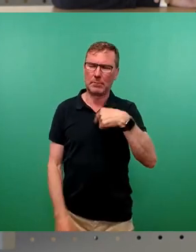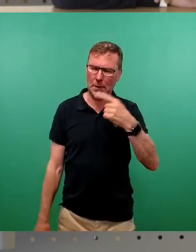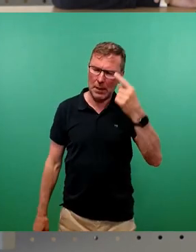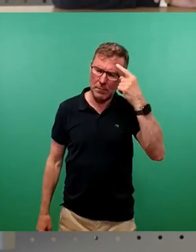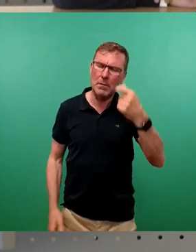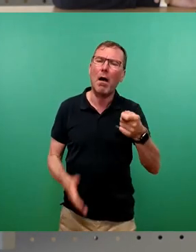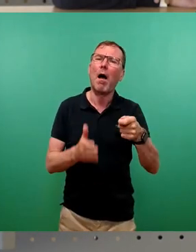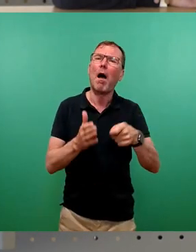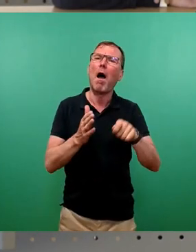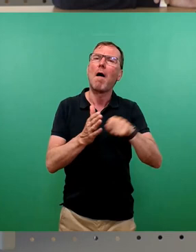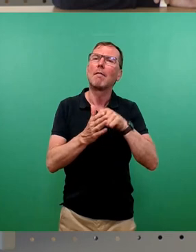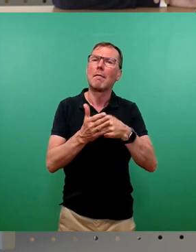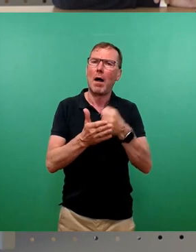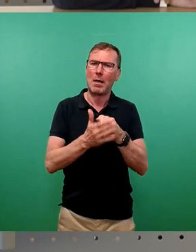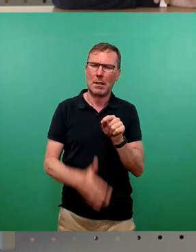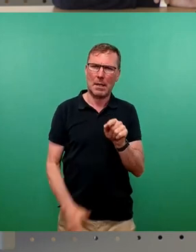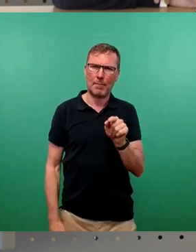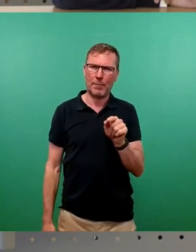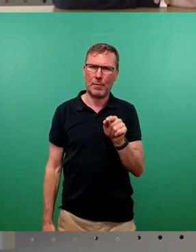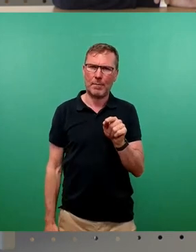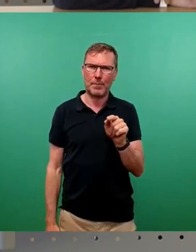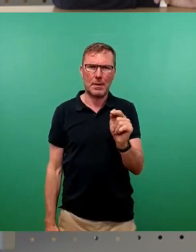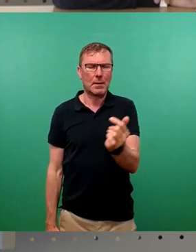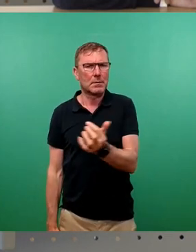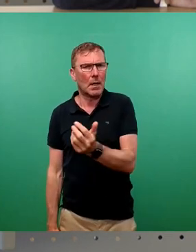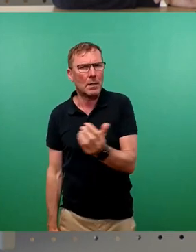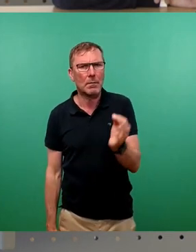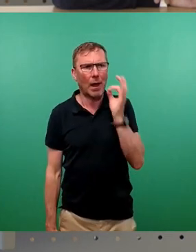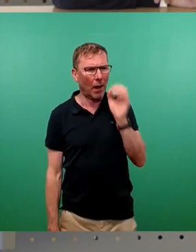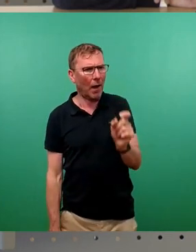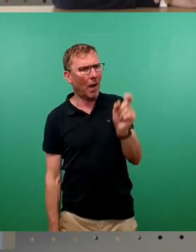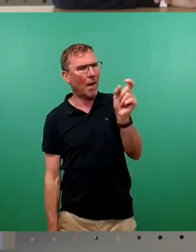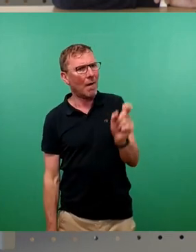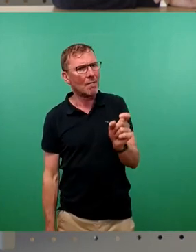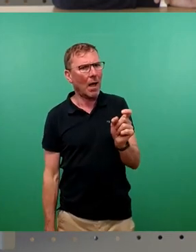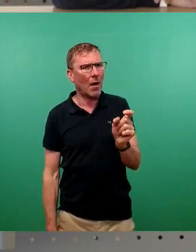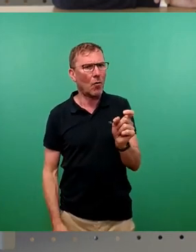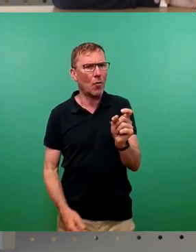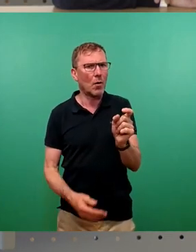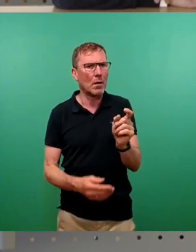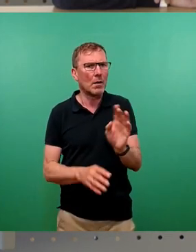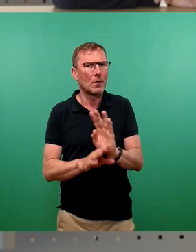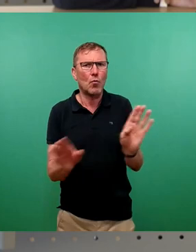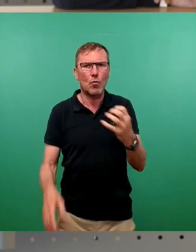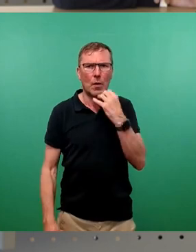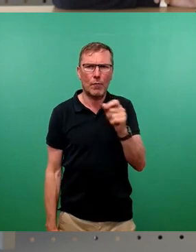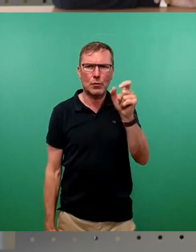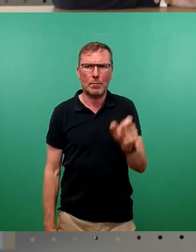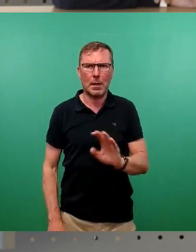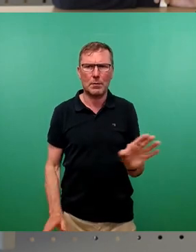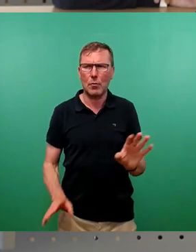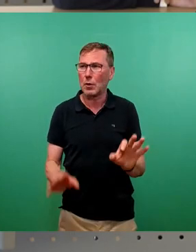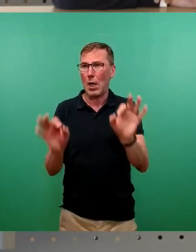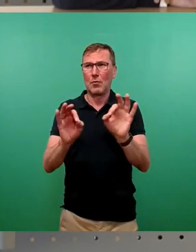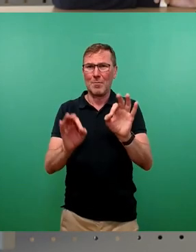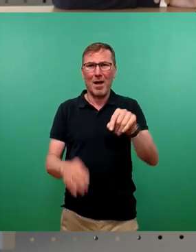Wahlkampf. Da war das ja jemand wie Frau non grata persona. Die war ja ganz schlimm. Und jetzt